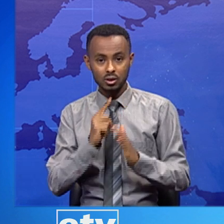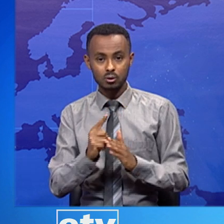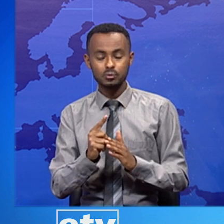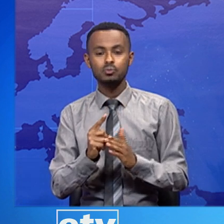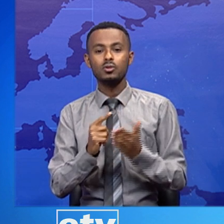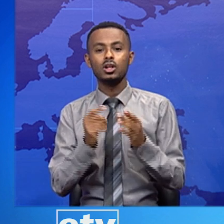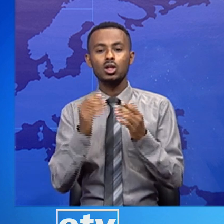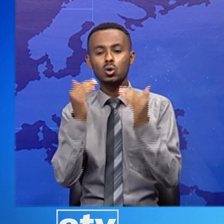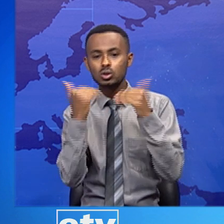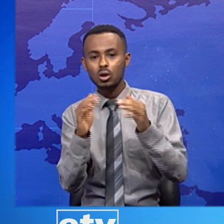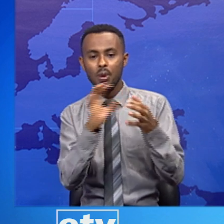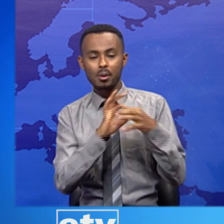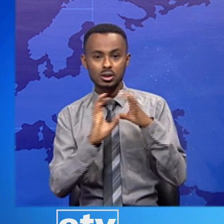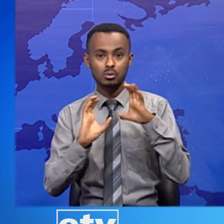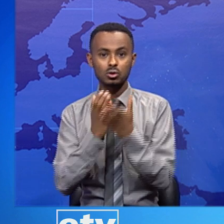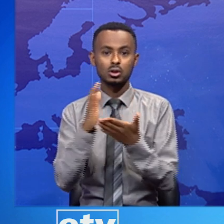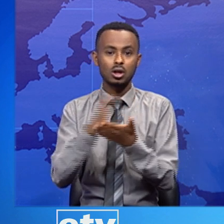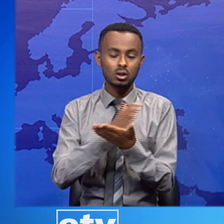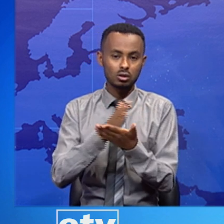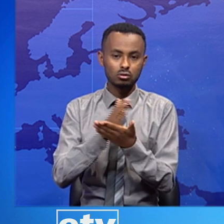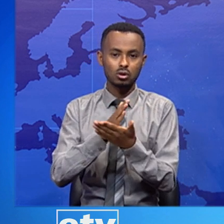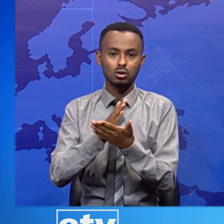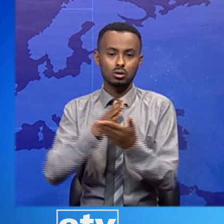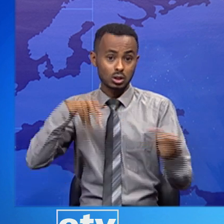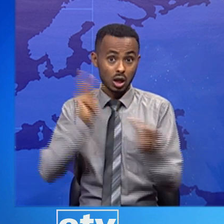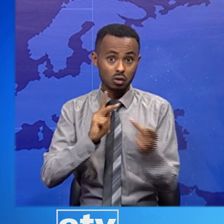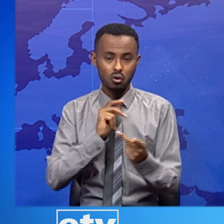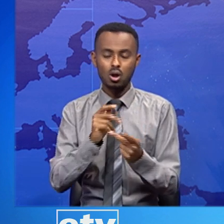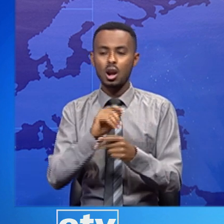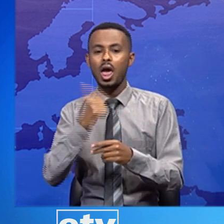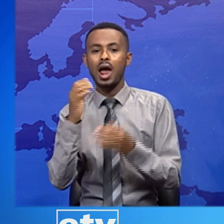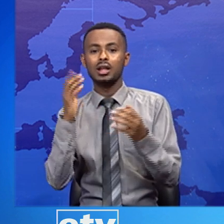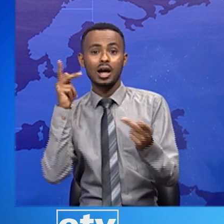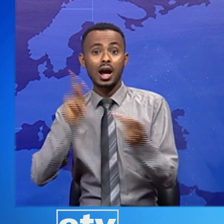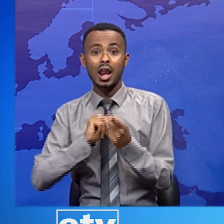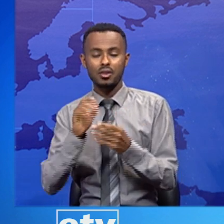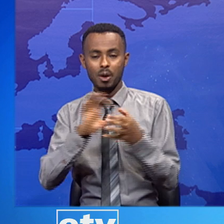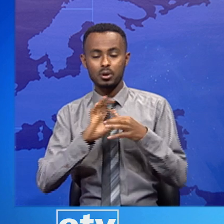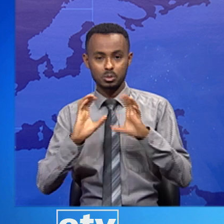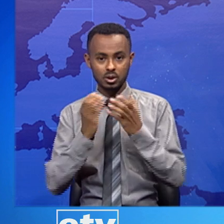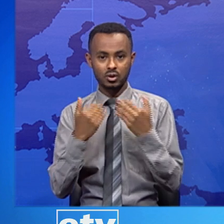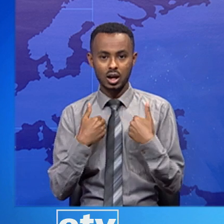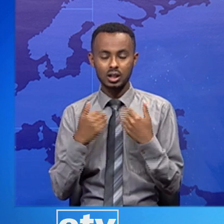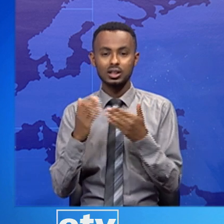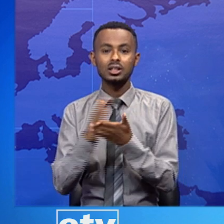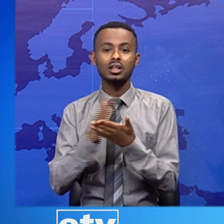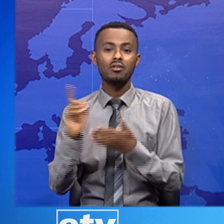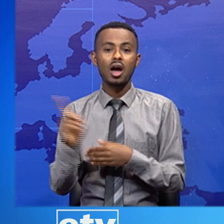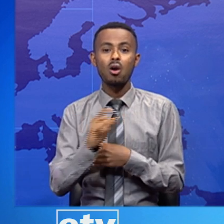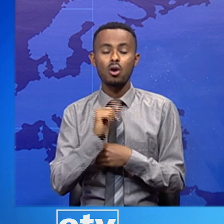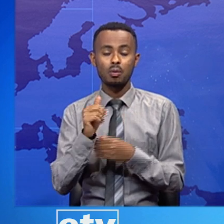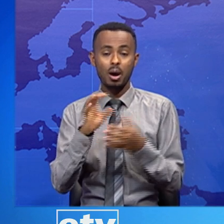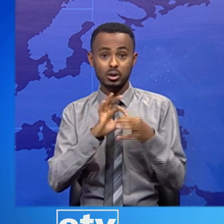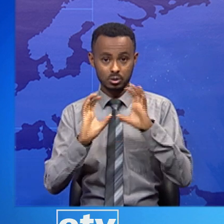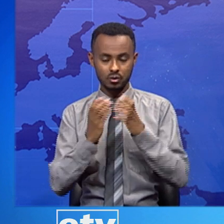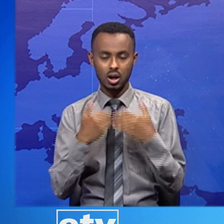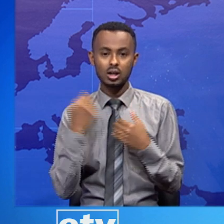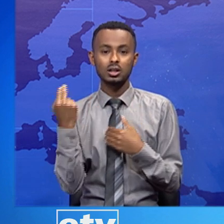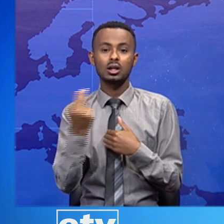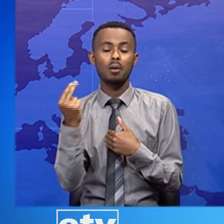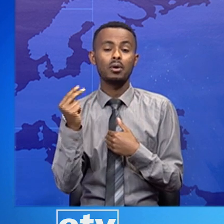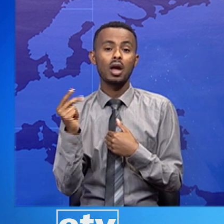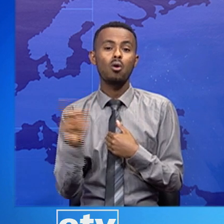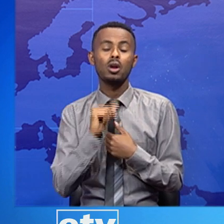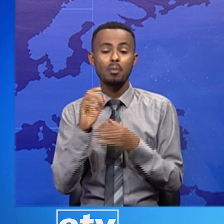ነው ማለት የተወሰኑ የህብረተሰብ ክፍሎች ተሳክቶላቸው ያልተሳካለት የህብረተሰብ ክፍል ካለ ተሳታፊ ያልሆነ የህብረተሰብ ክፍል